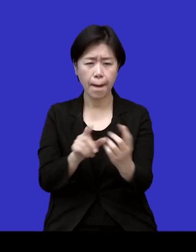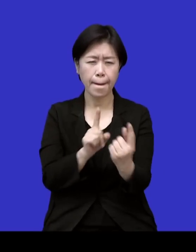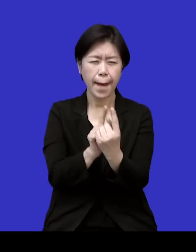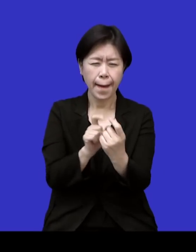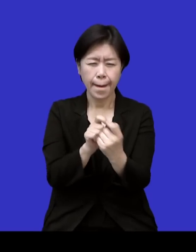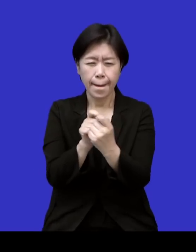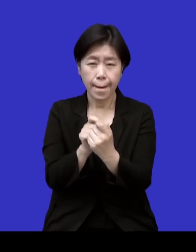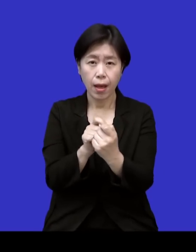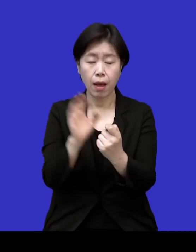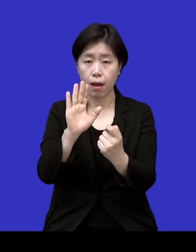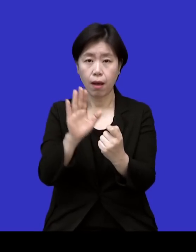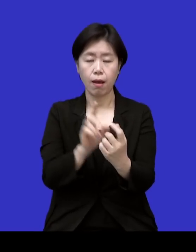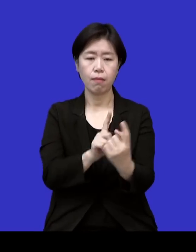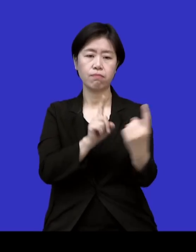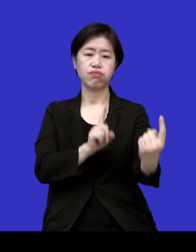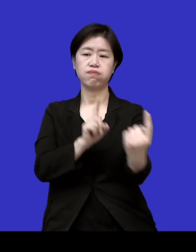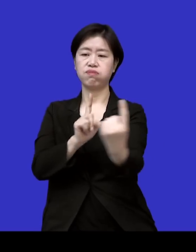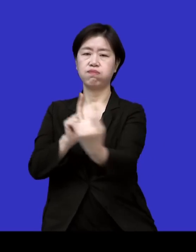열지 않고